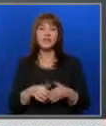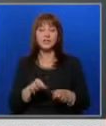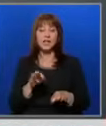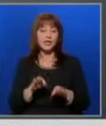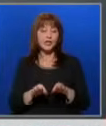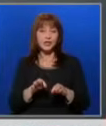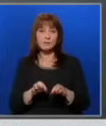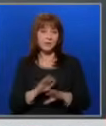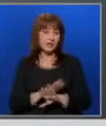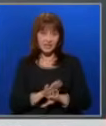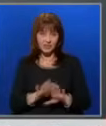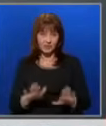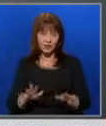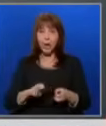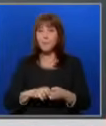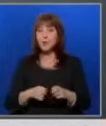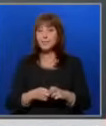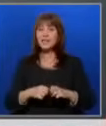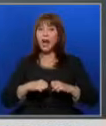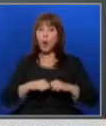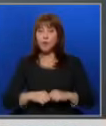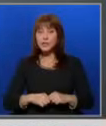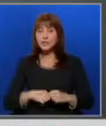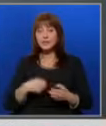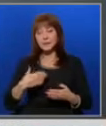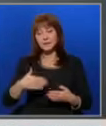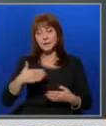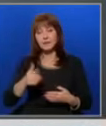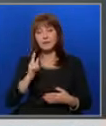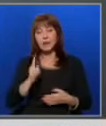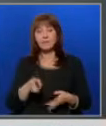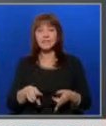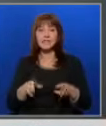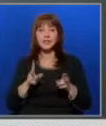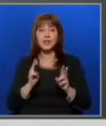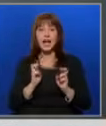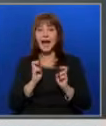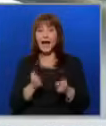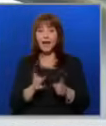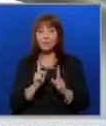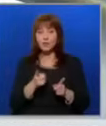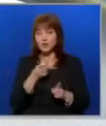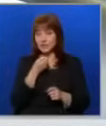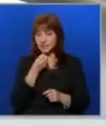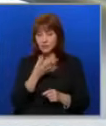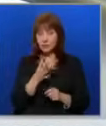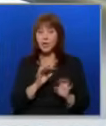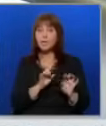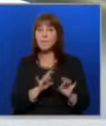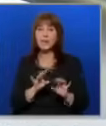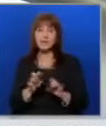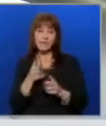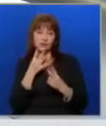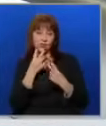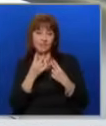Изборите наистина свършиха, но проблемите на общините тепърва трябва да се разрешават. Как може да стане това? В предаването ще